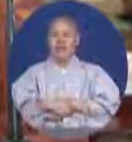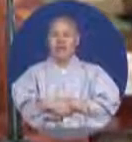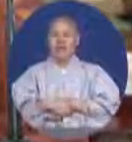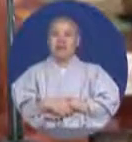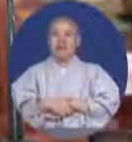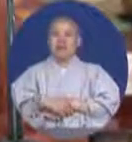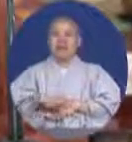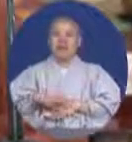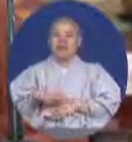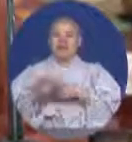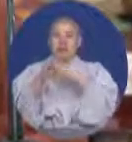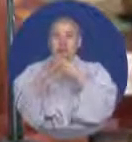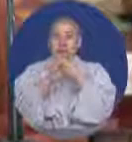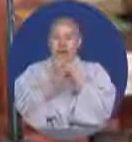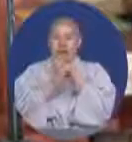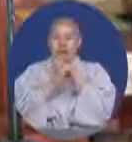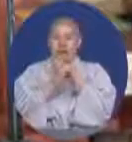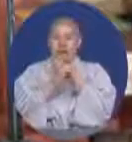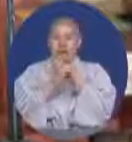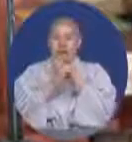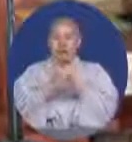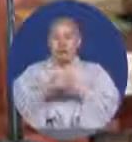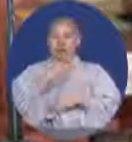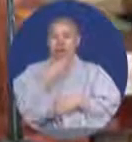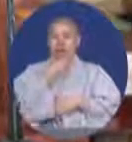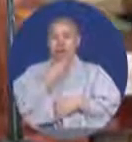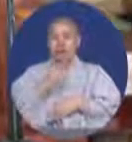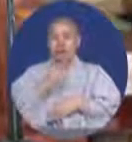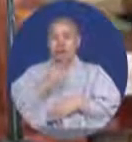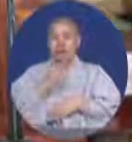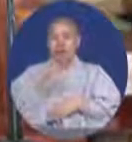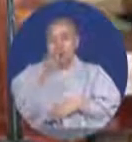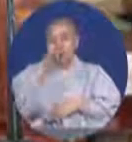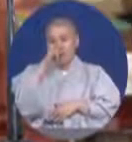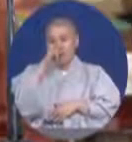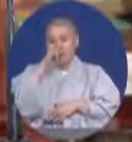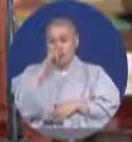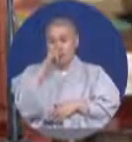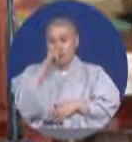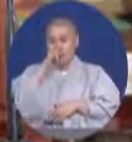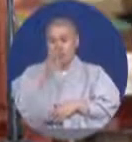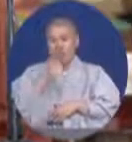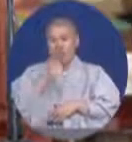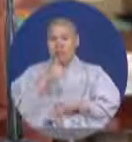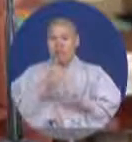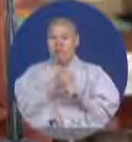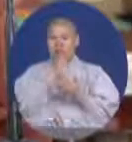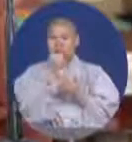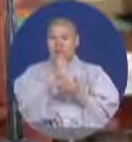자, 그러면 복만 있다고 성불하는가? 그건 아니거든요.